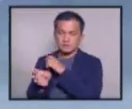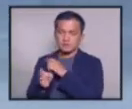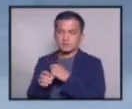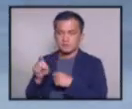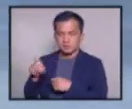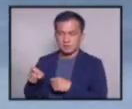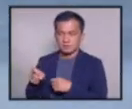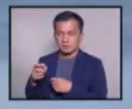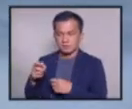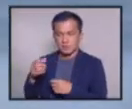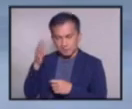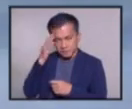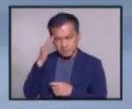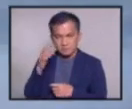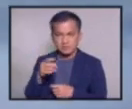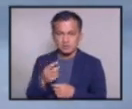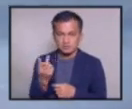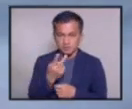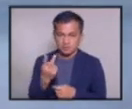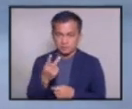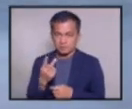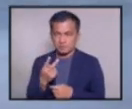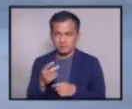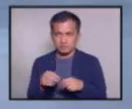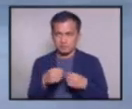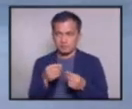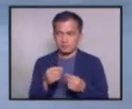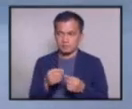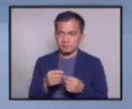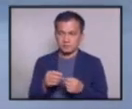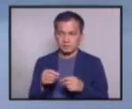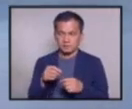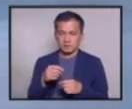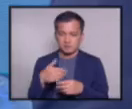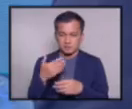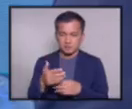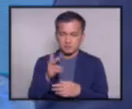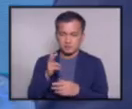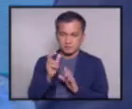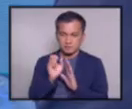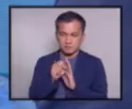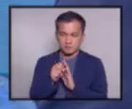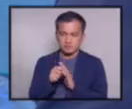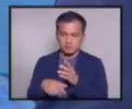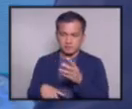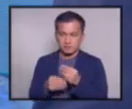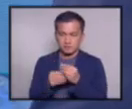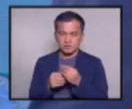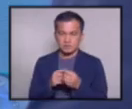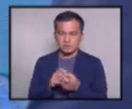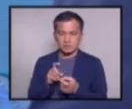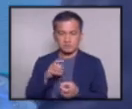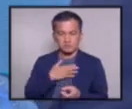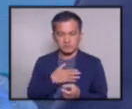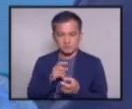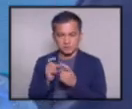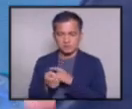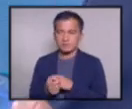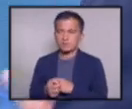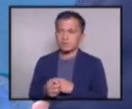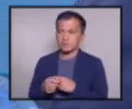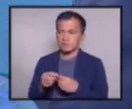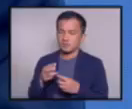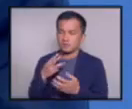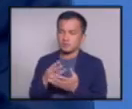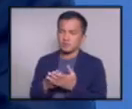kong alamin. So yung dalawang yun, bibigyan ko po kayo ng another 30 seconds kung meron pa kayo idadagdag na gusto nyong baguhin. Well,